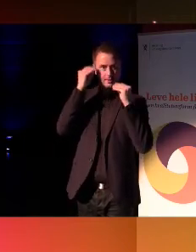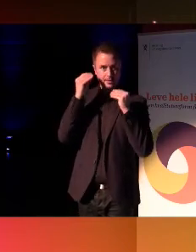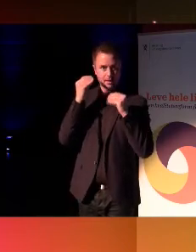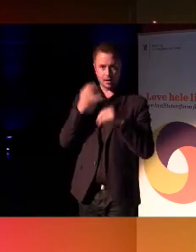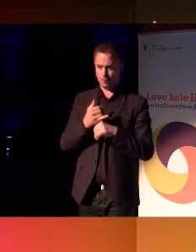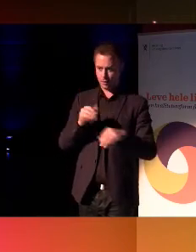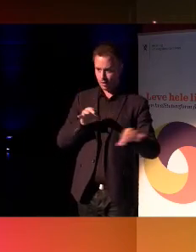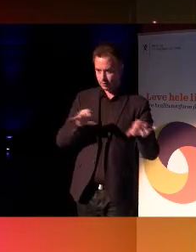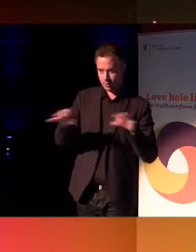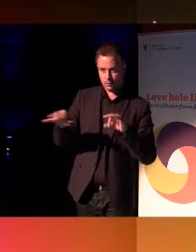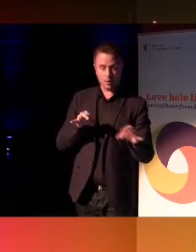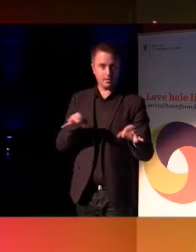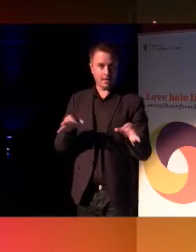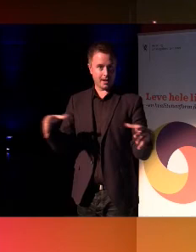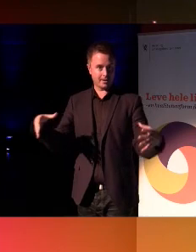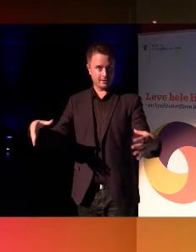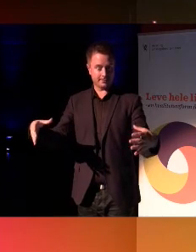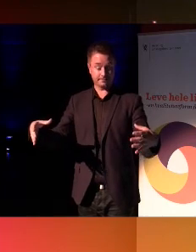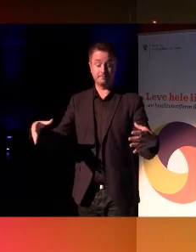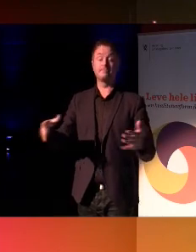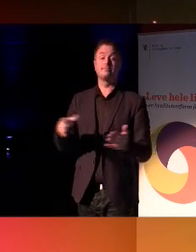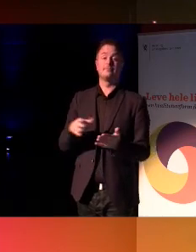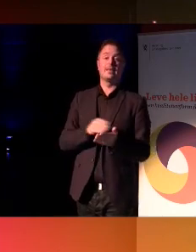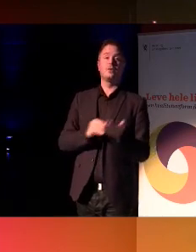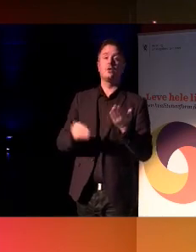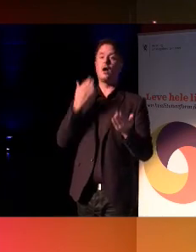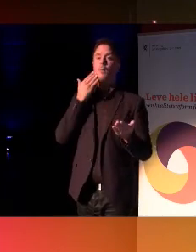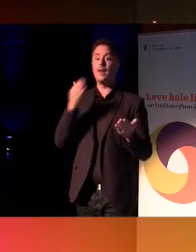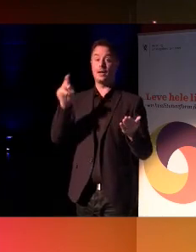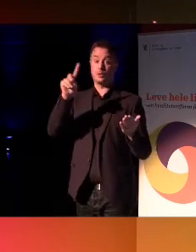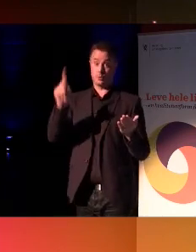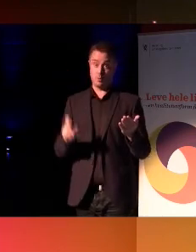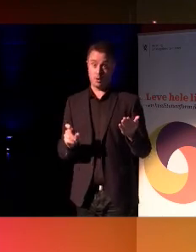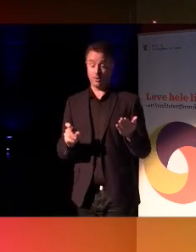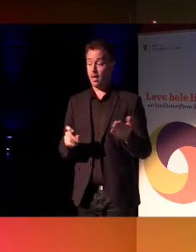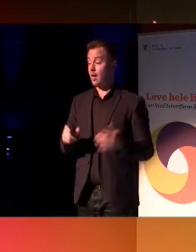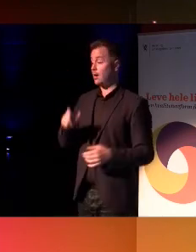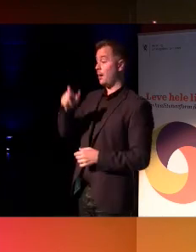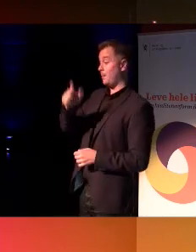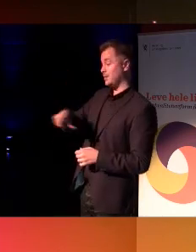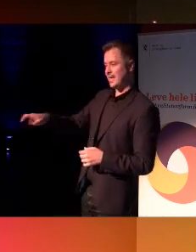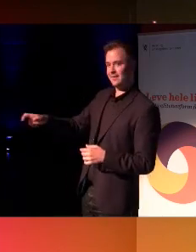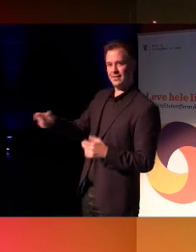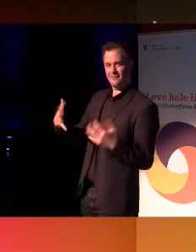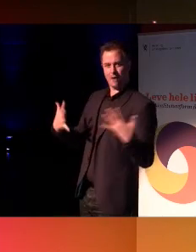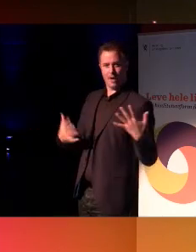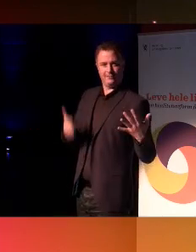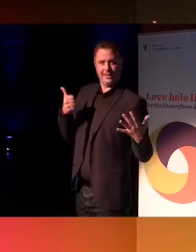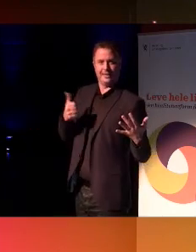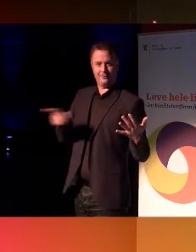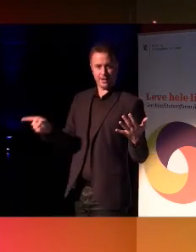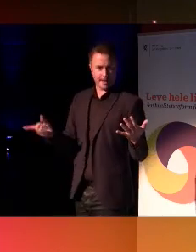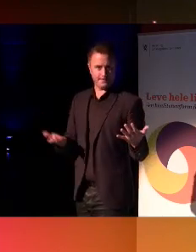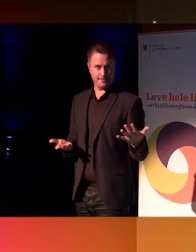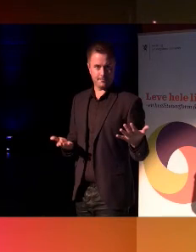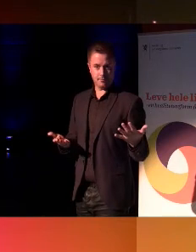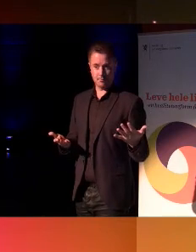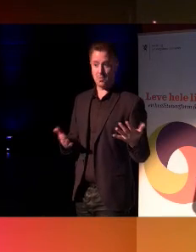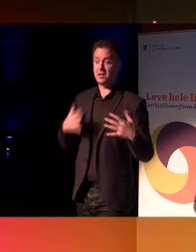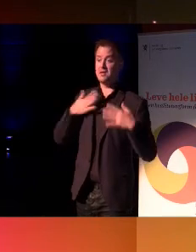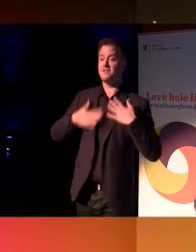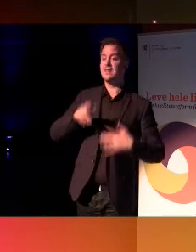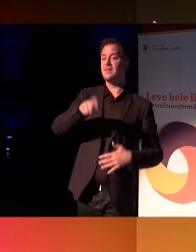Så vi endte jo opp med spørsmålene. Så hva var det som var viktig for pasientene, fant vi? Og det med hva var viktig for den